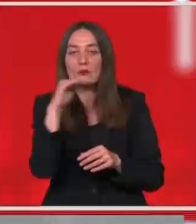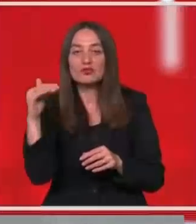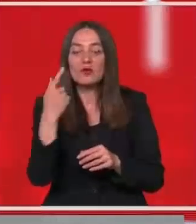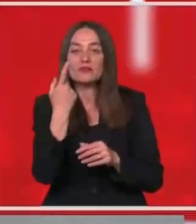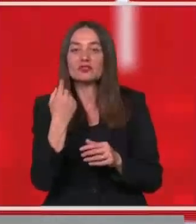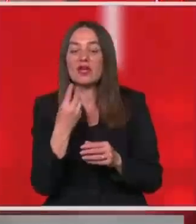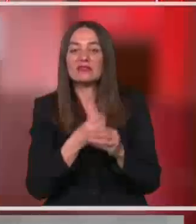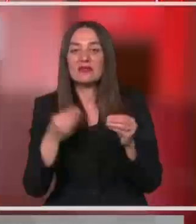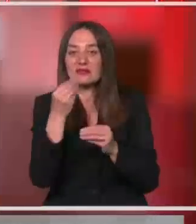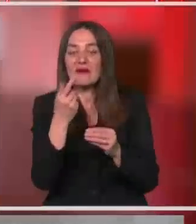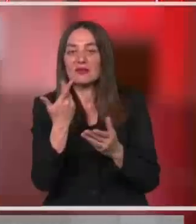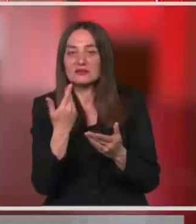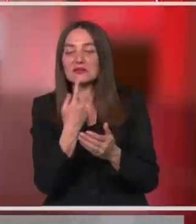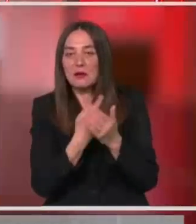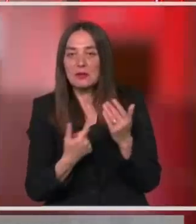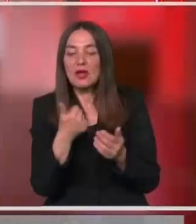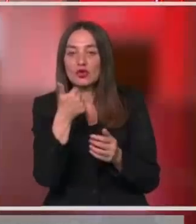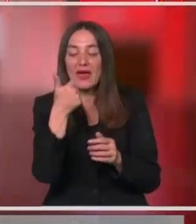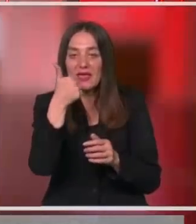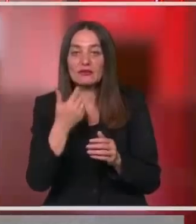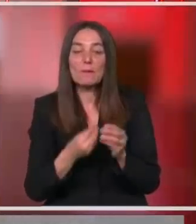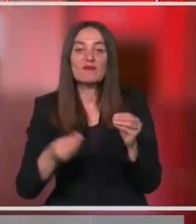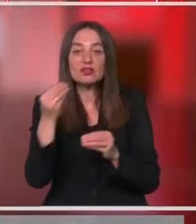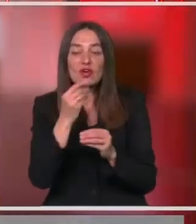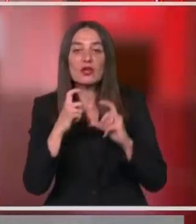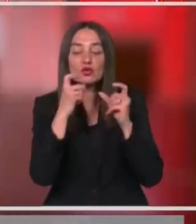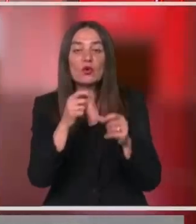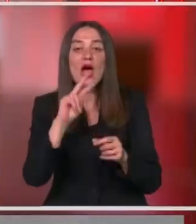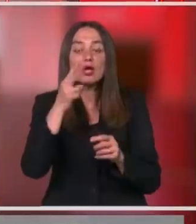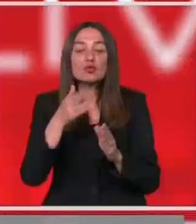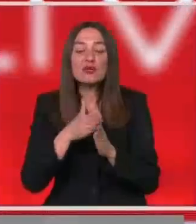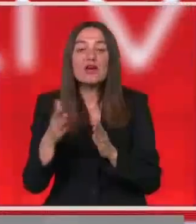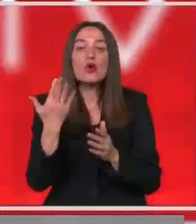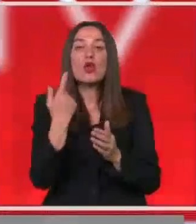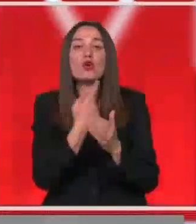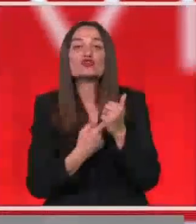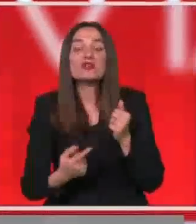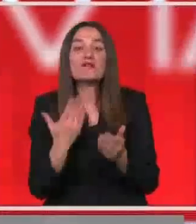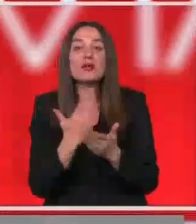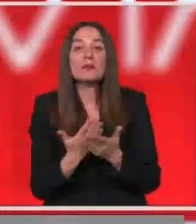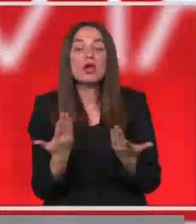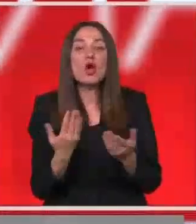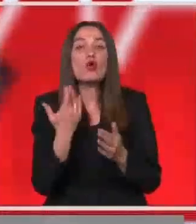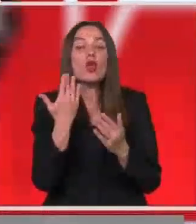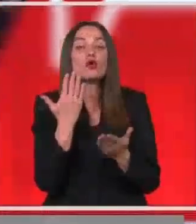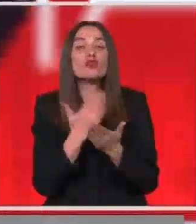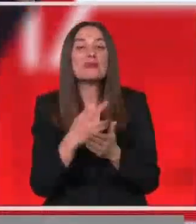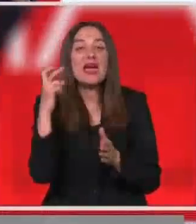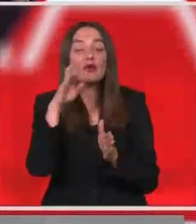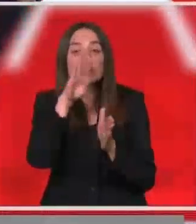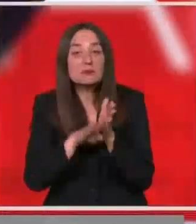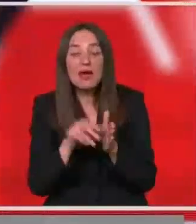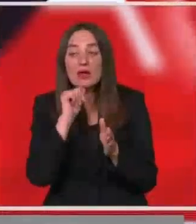deficita. Znači, to je jedno povećanje duga. A sa druge strane, koliki će deficit? Zavisi koliki će biti ekonomski pad i sa druge